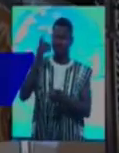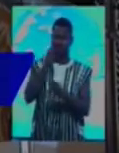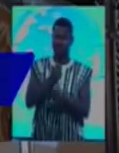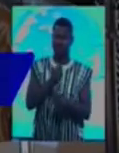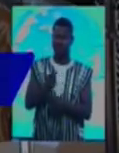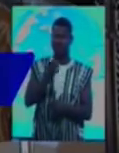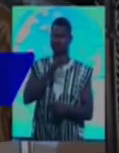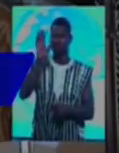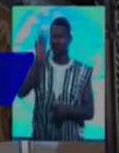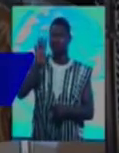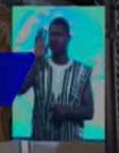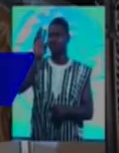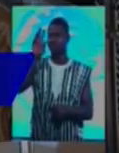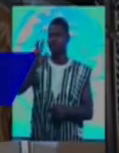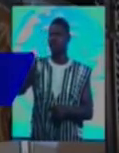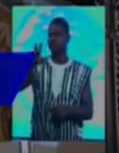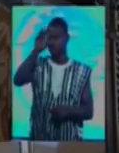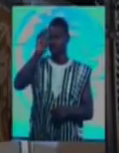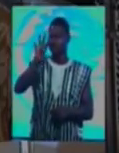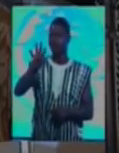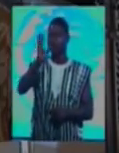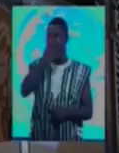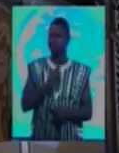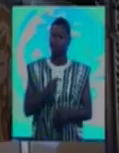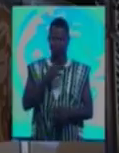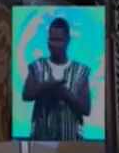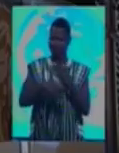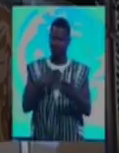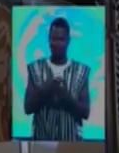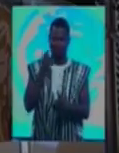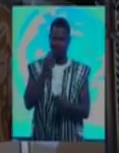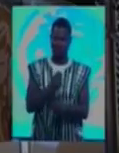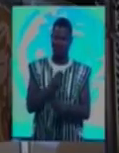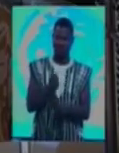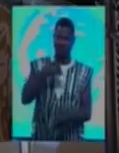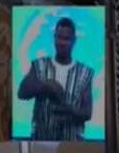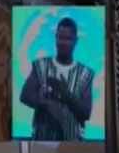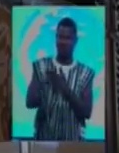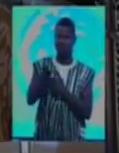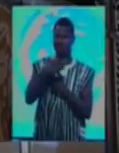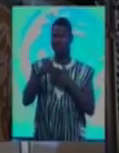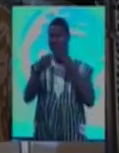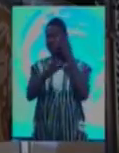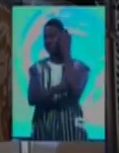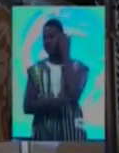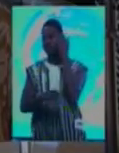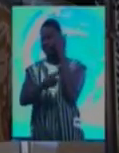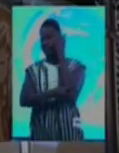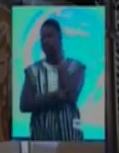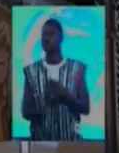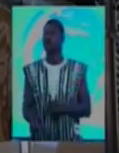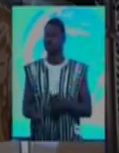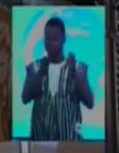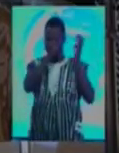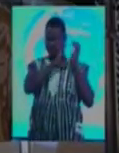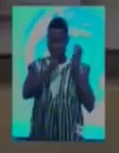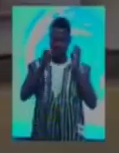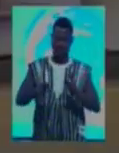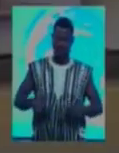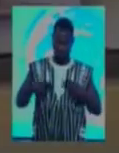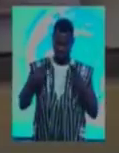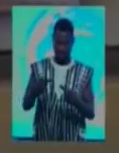ans, gestionnaire, tous domiciliés à Diabo, dans la province de Gourma, sont chargés de la